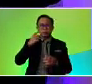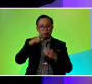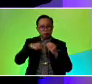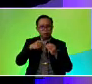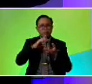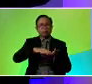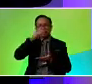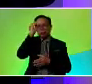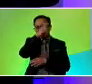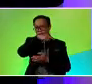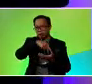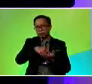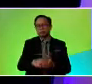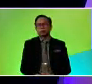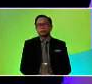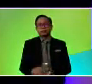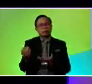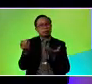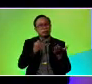Oke ekspresi